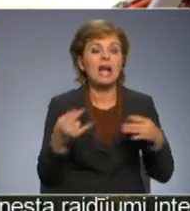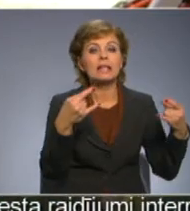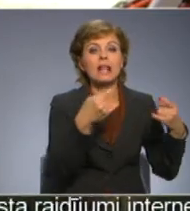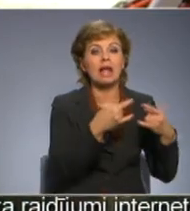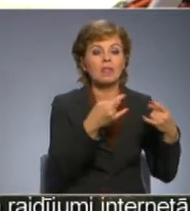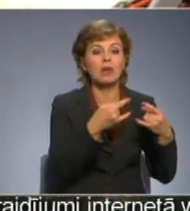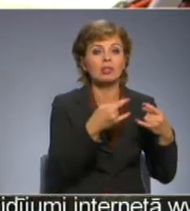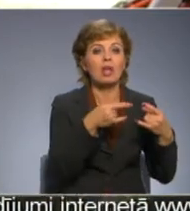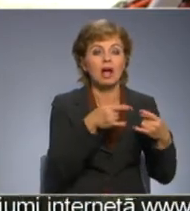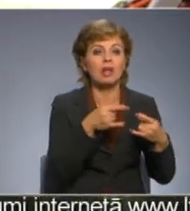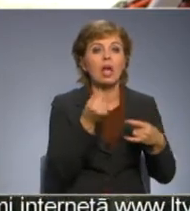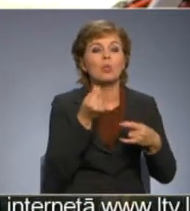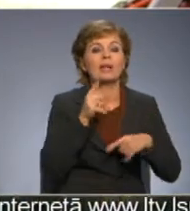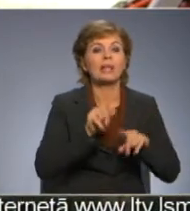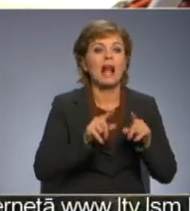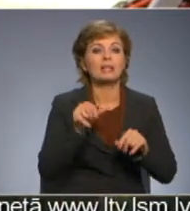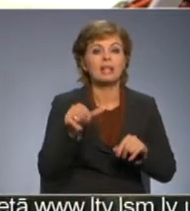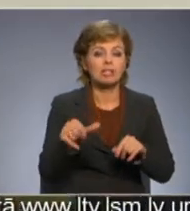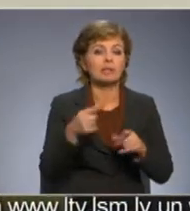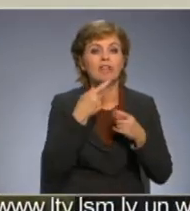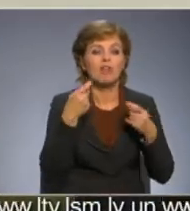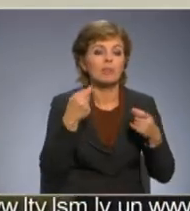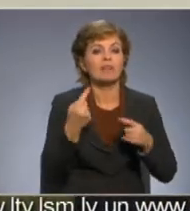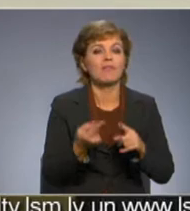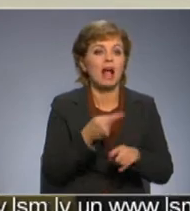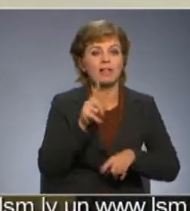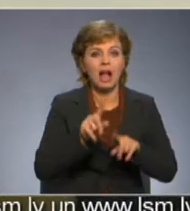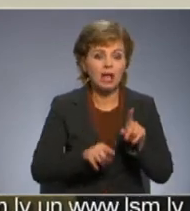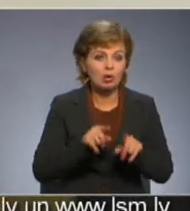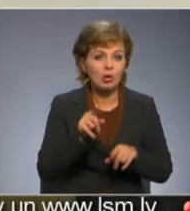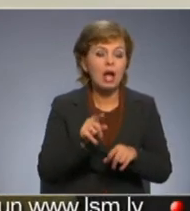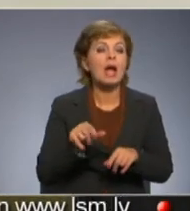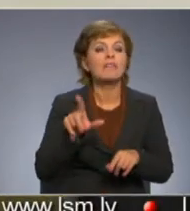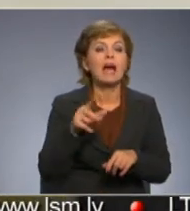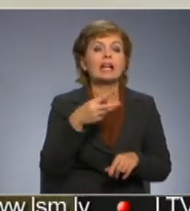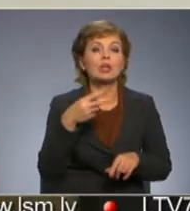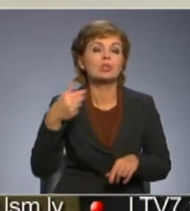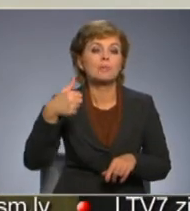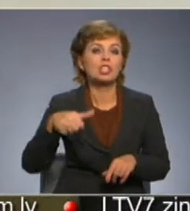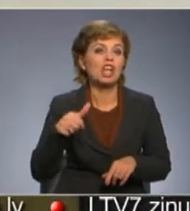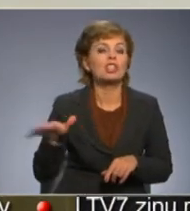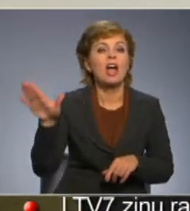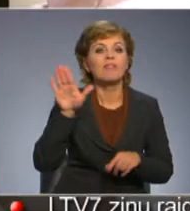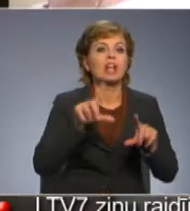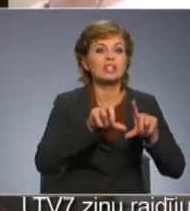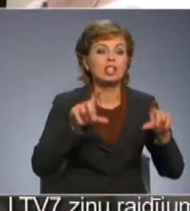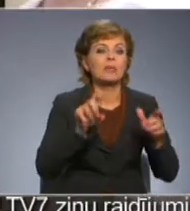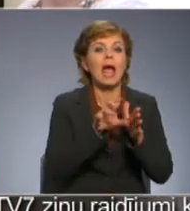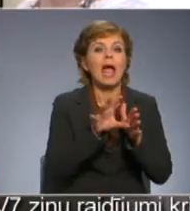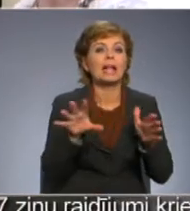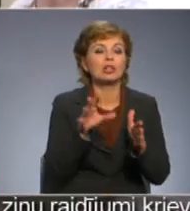televizoru ieslēdzas pārāk reti, tad informācija ir vēl retāk. Līdztekus vairāk nekā 260 valsts iestāžu